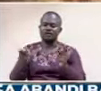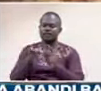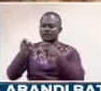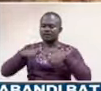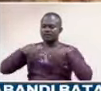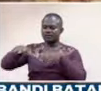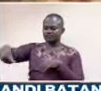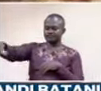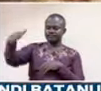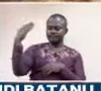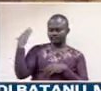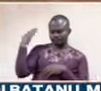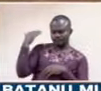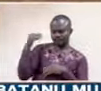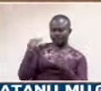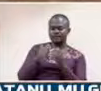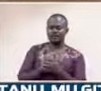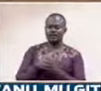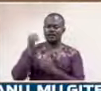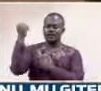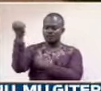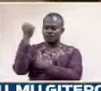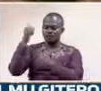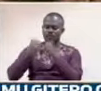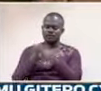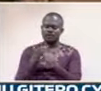dutuye mbere tugahinga. Mu mihigo y'umwaka wa